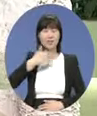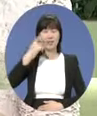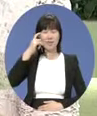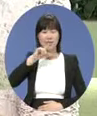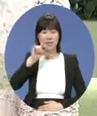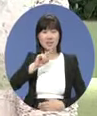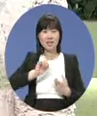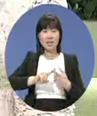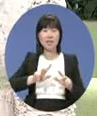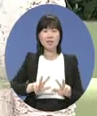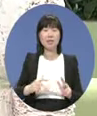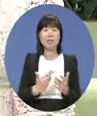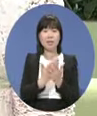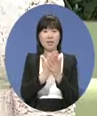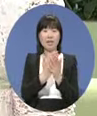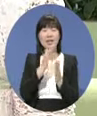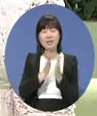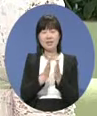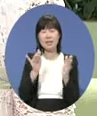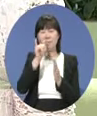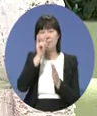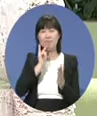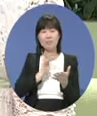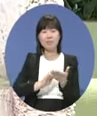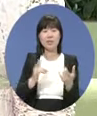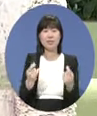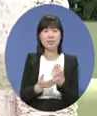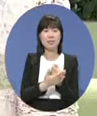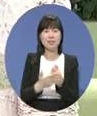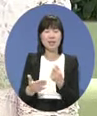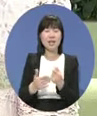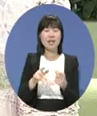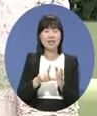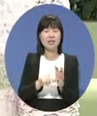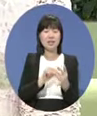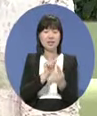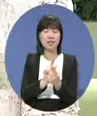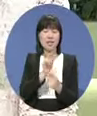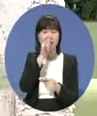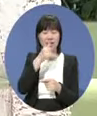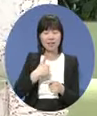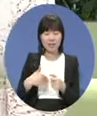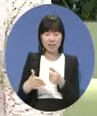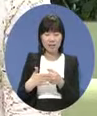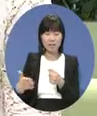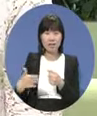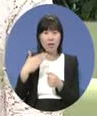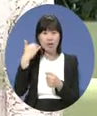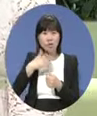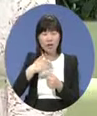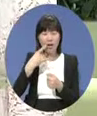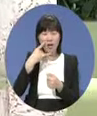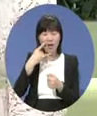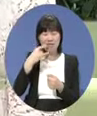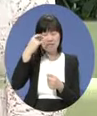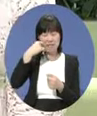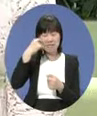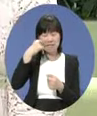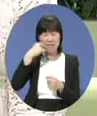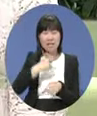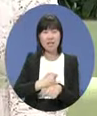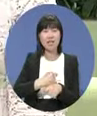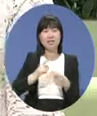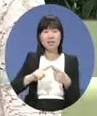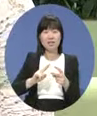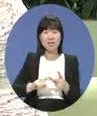이런 것에 대한 것이 이제 발달이 되기 시작합니다. 그래서 이제 한 이 시기만 돼도요, 나 때문에 누가 이제 엄마가 이